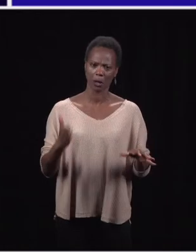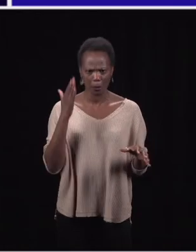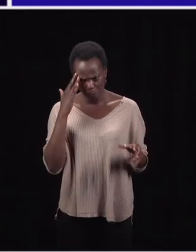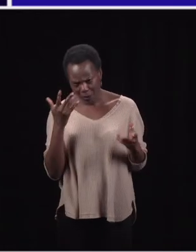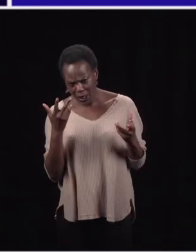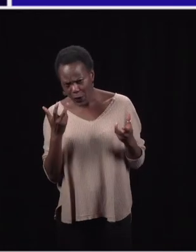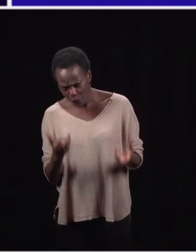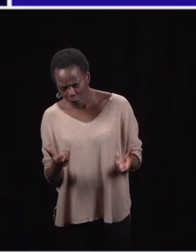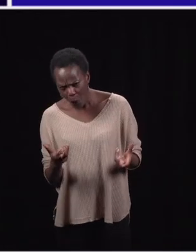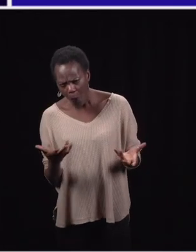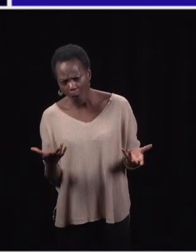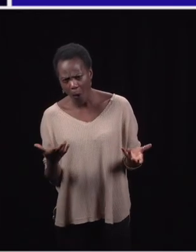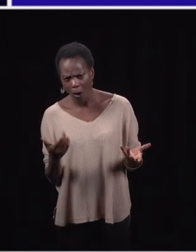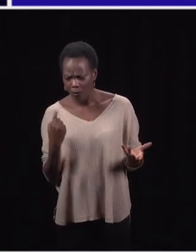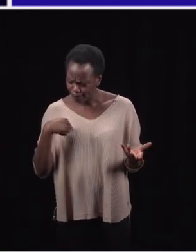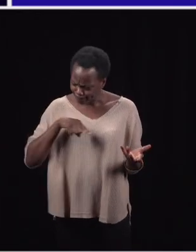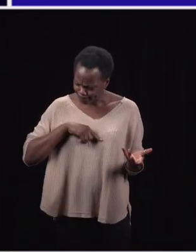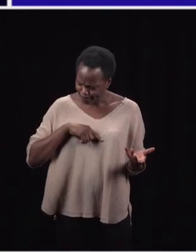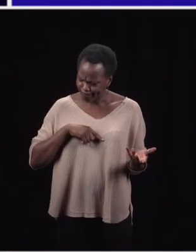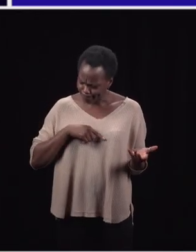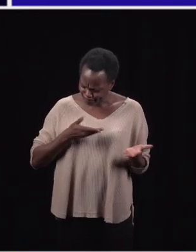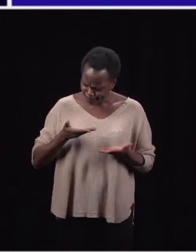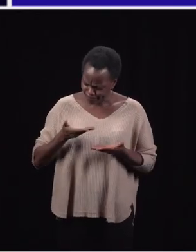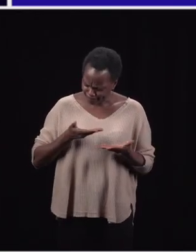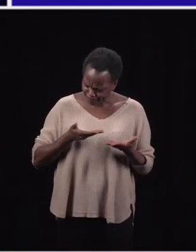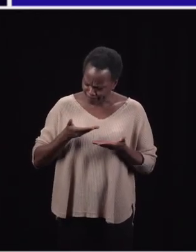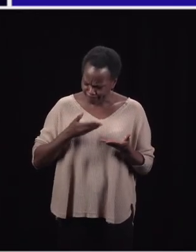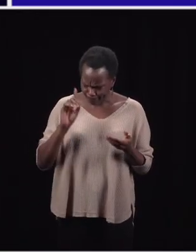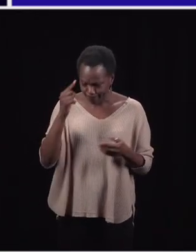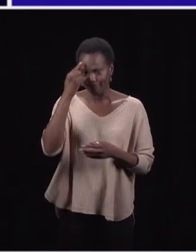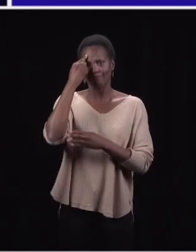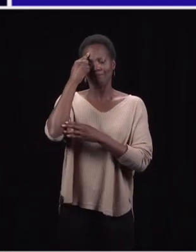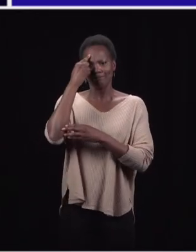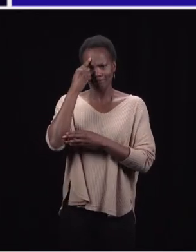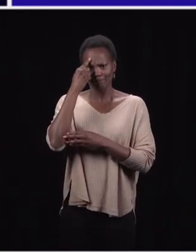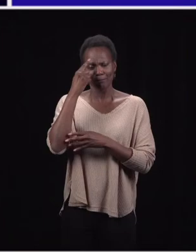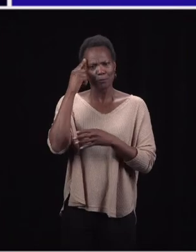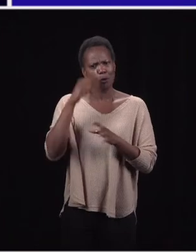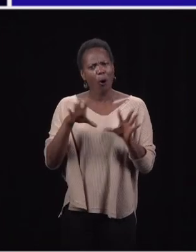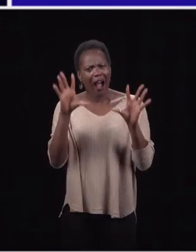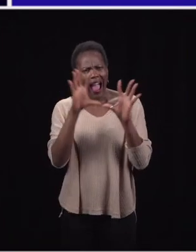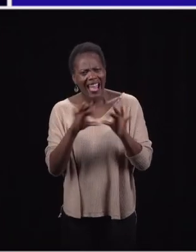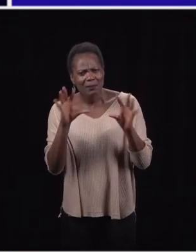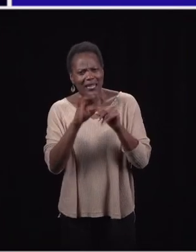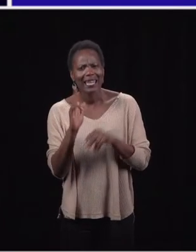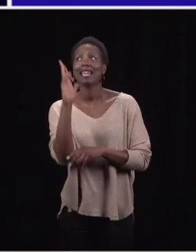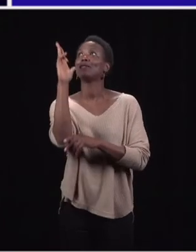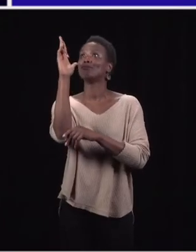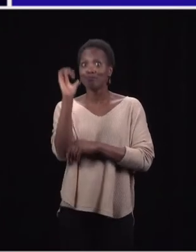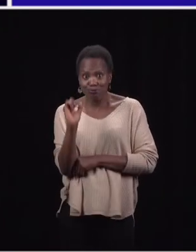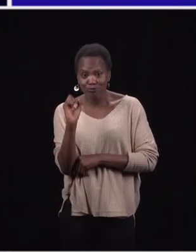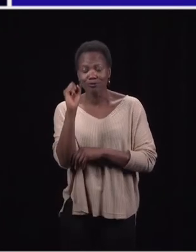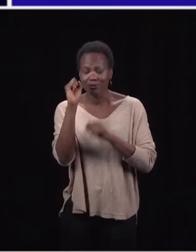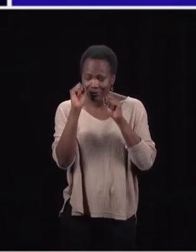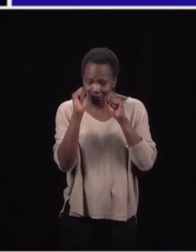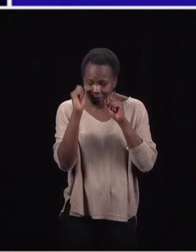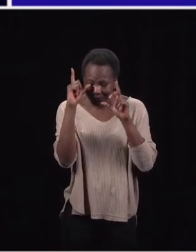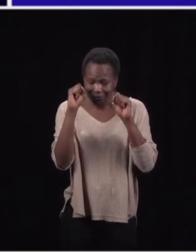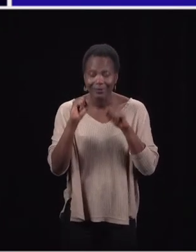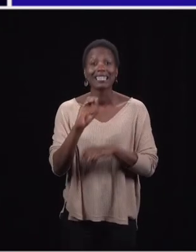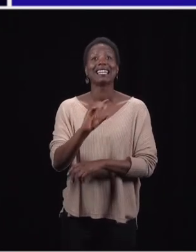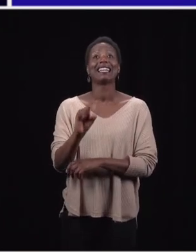pour pour mieux comprendre finalement comment est né déclic numérique et surtout comment le programme fonctionne